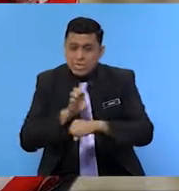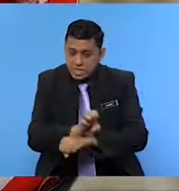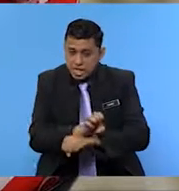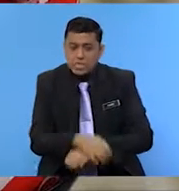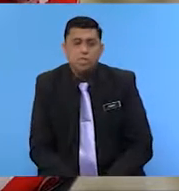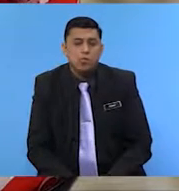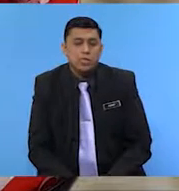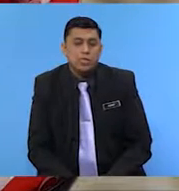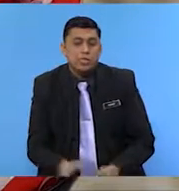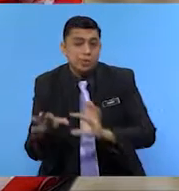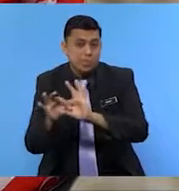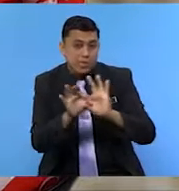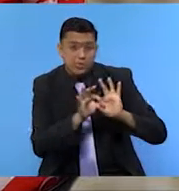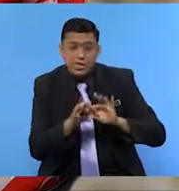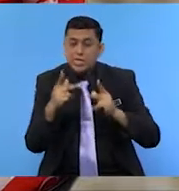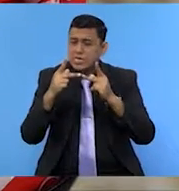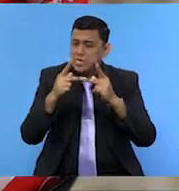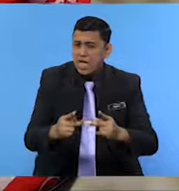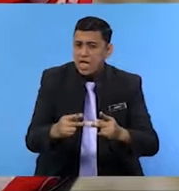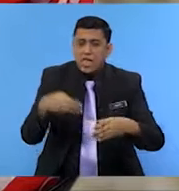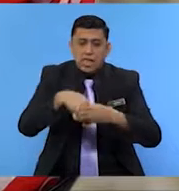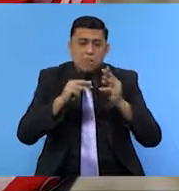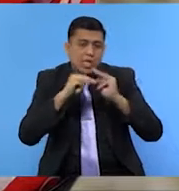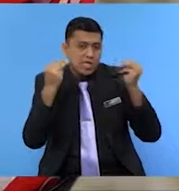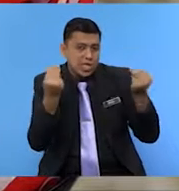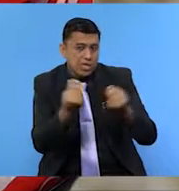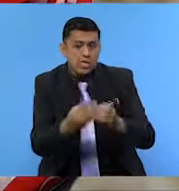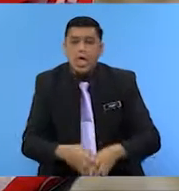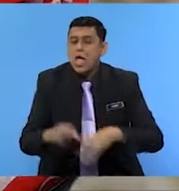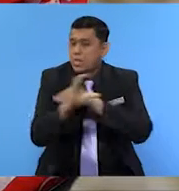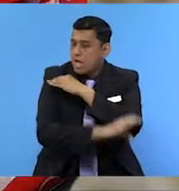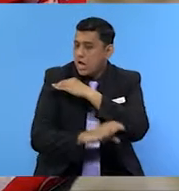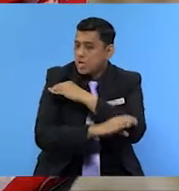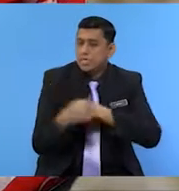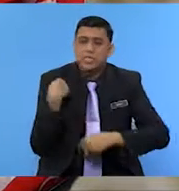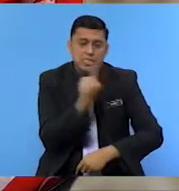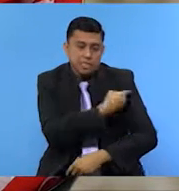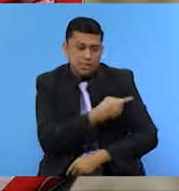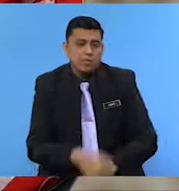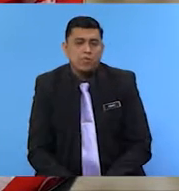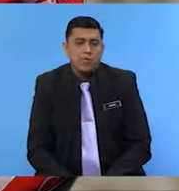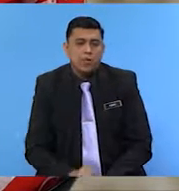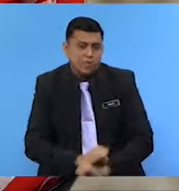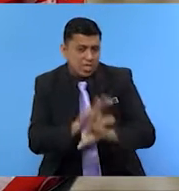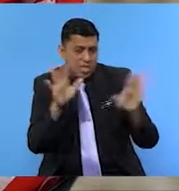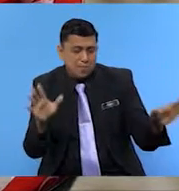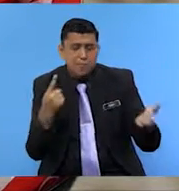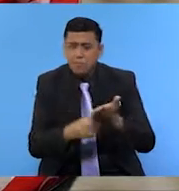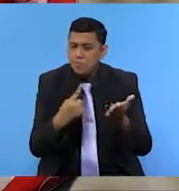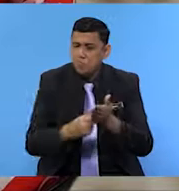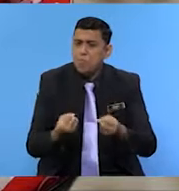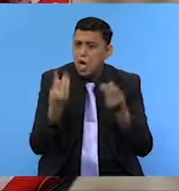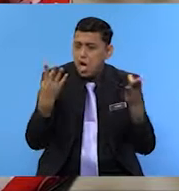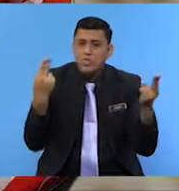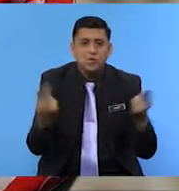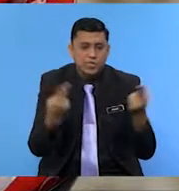bagi memastikan perpaduan sentiasa kekal dalam kalangan masyarakat di negara kita. Jelas telah dibincangkan bahawa terdapat banyak